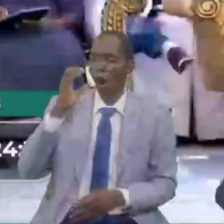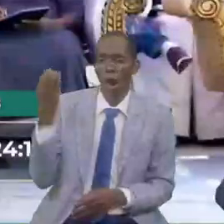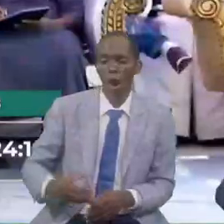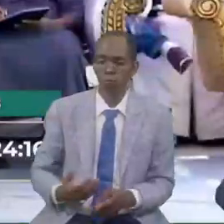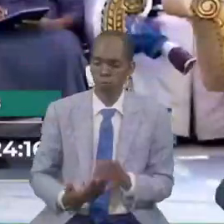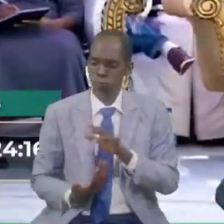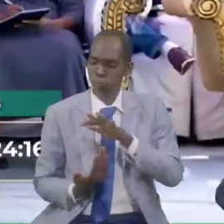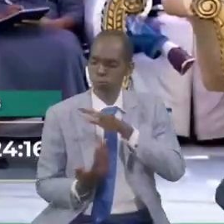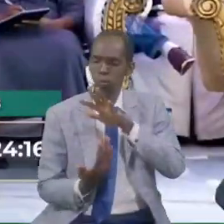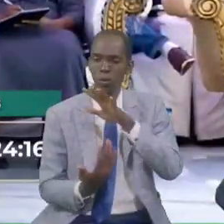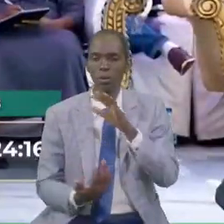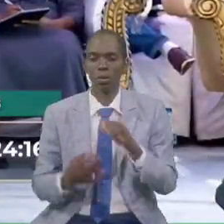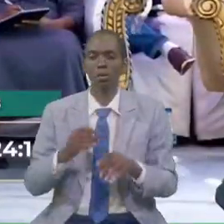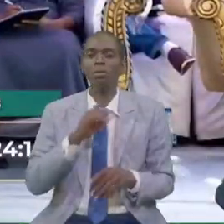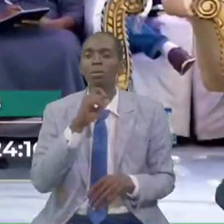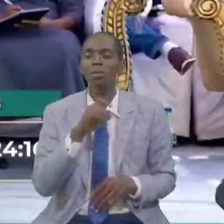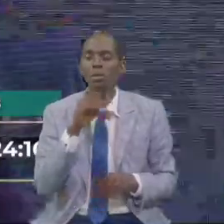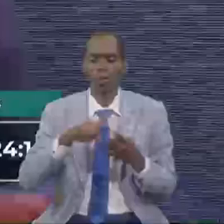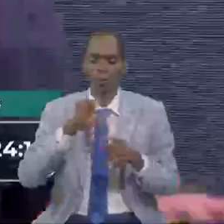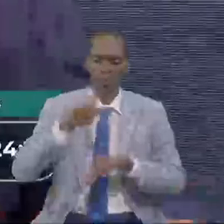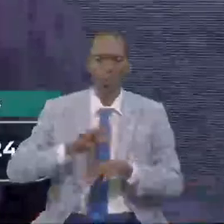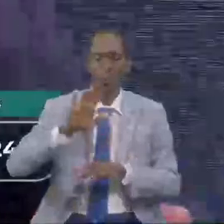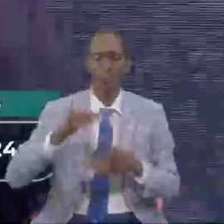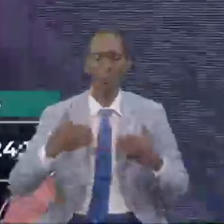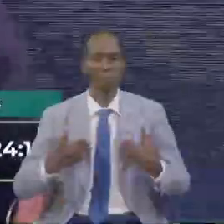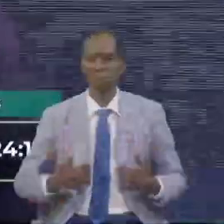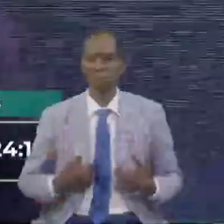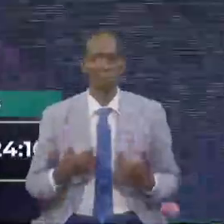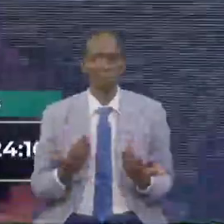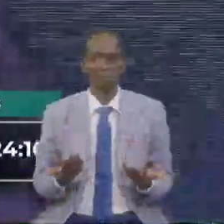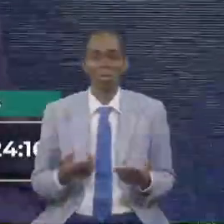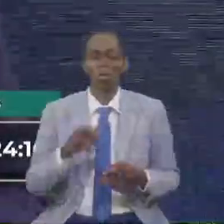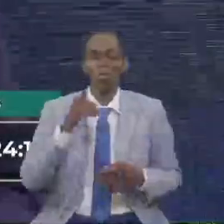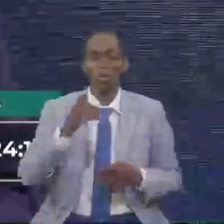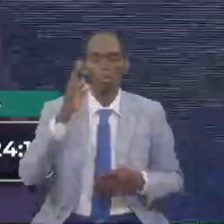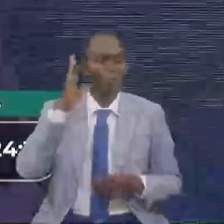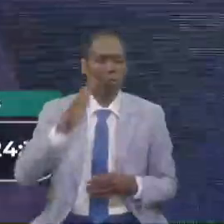Tu ne vas pas permettre à quelqu'un de prendre le fer chaud et de le placer sur ton corps.